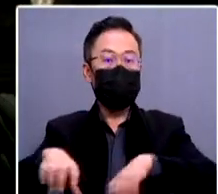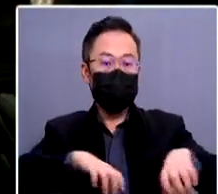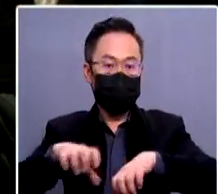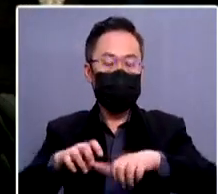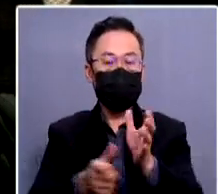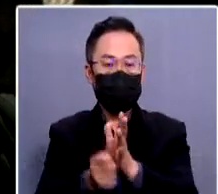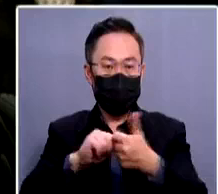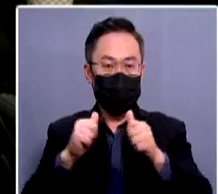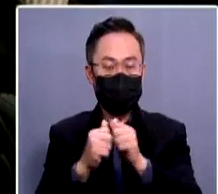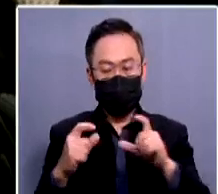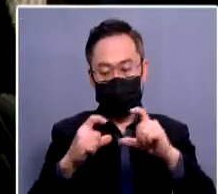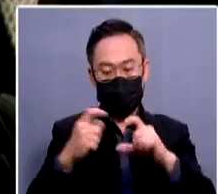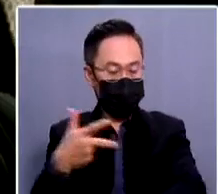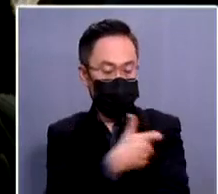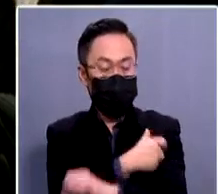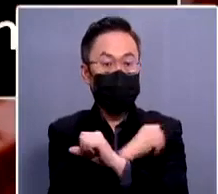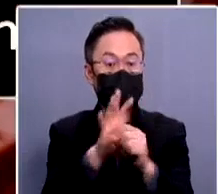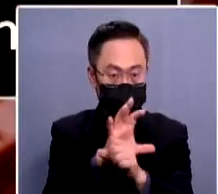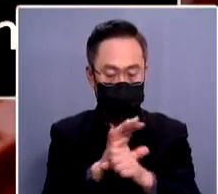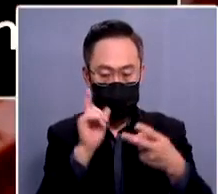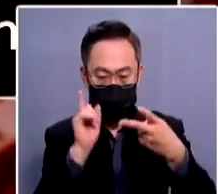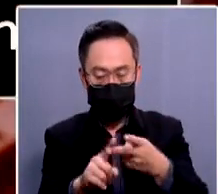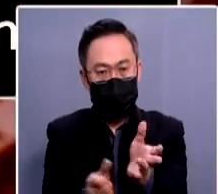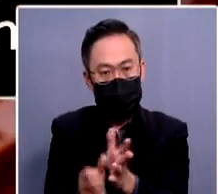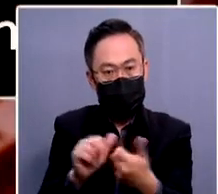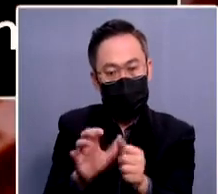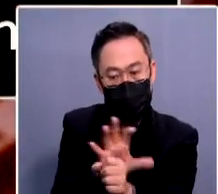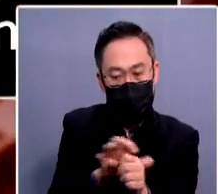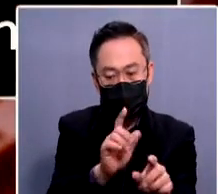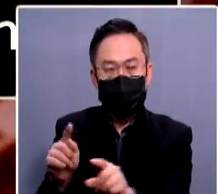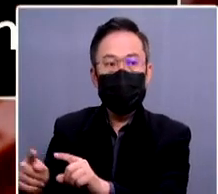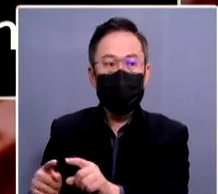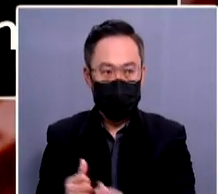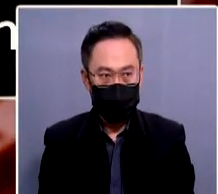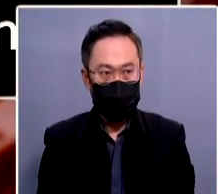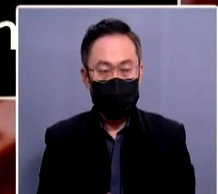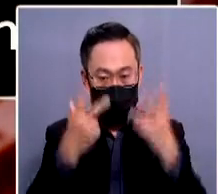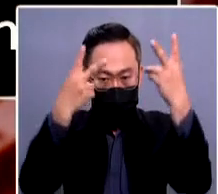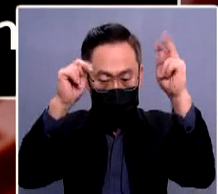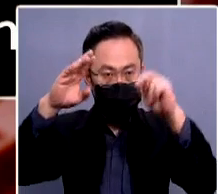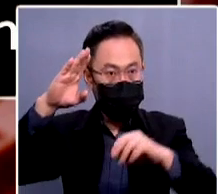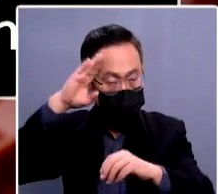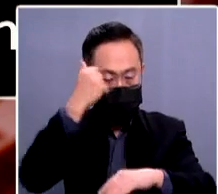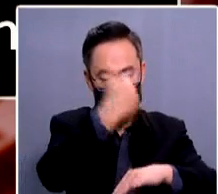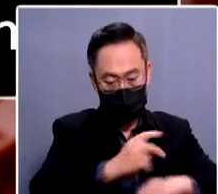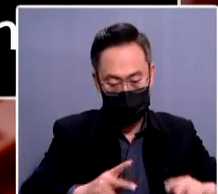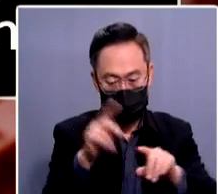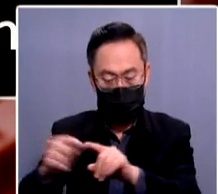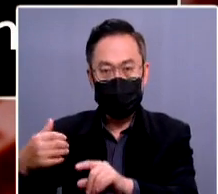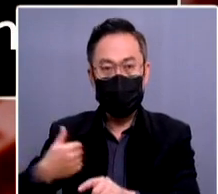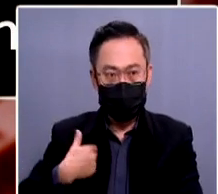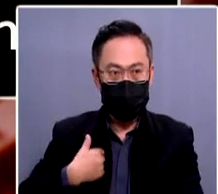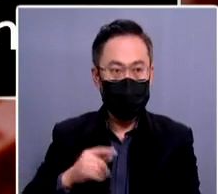หารจัดการวัคซีนแล้วก็การแก้ปัญหาโควิด-19 นะคะสำหรับรัฐมนตรีและนายกรัฐมนตรีที่จะถูกซักฟอกครั้งนี้แน่น